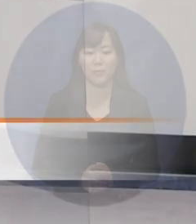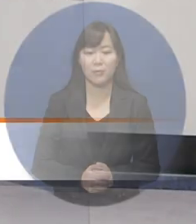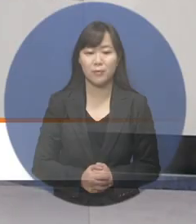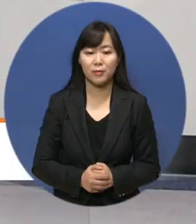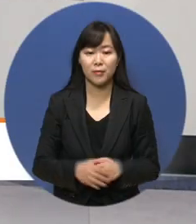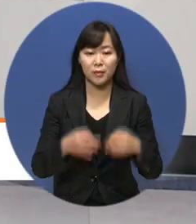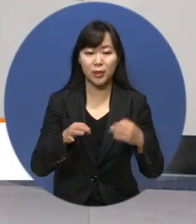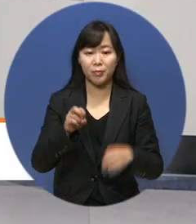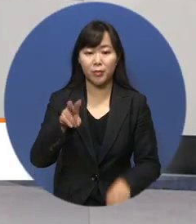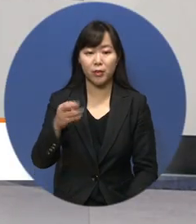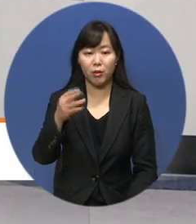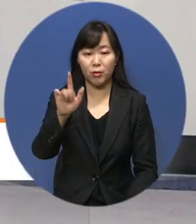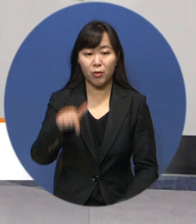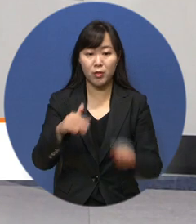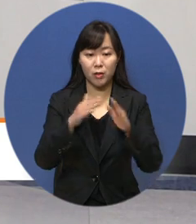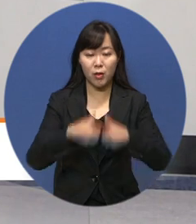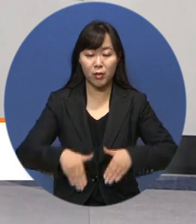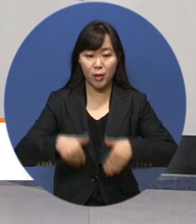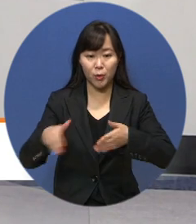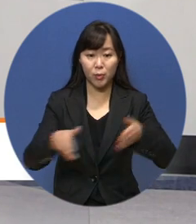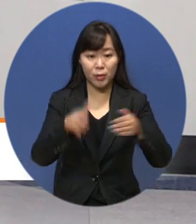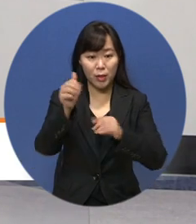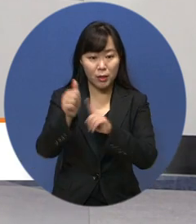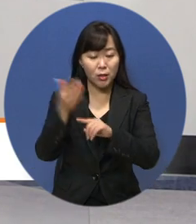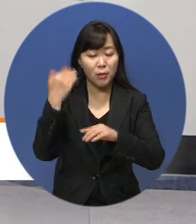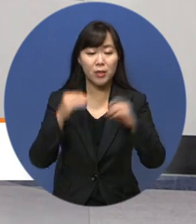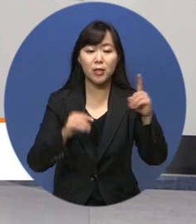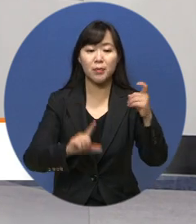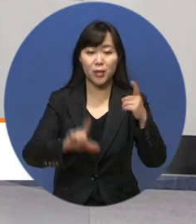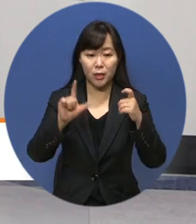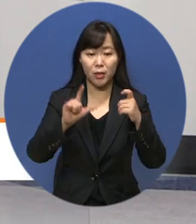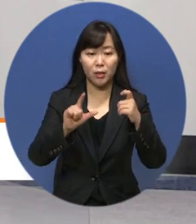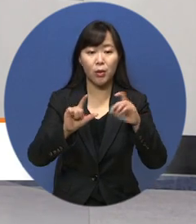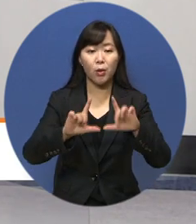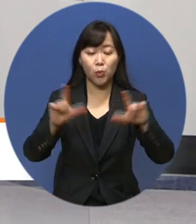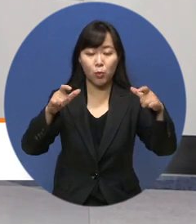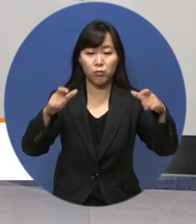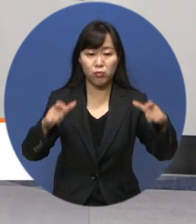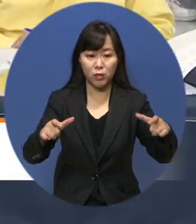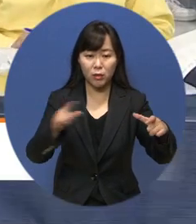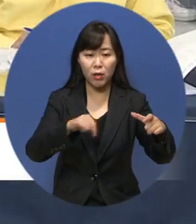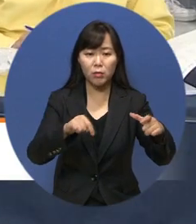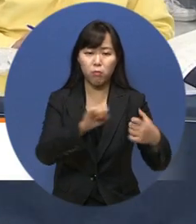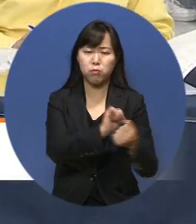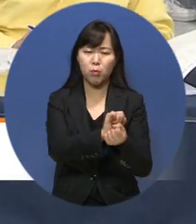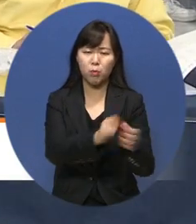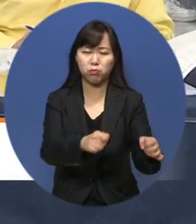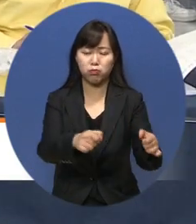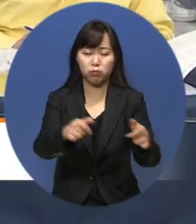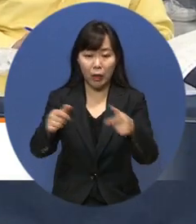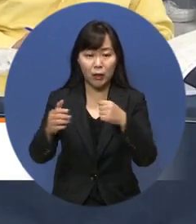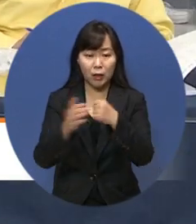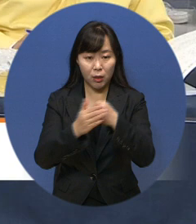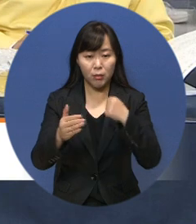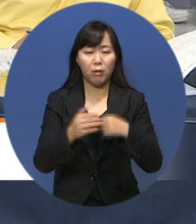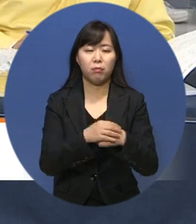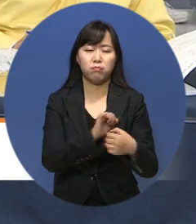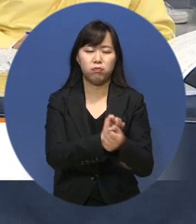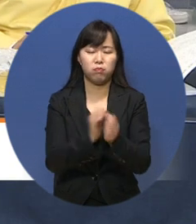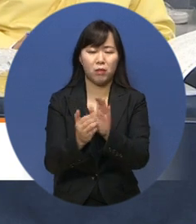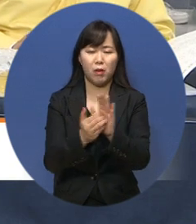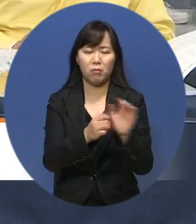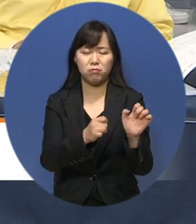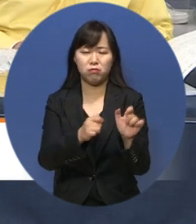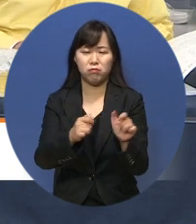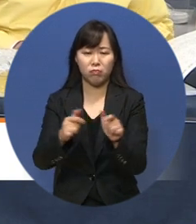김영도 전라남도 지사는 지난 11일 동부권 지역에서 확진 자 발생이 늘어남에 따라 g 역가 며 확산을 우려해